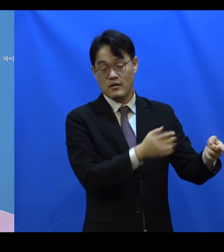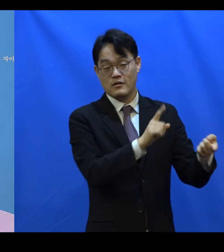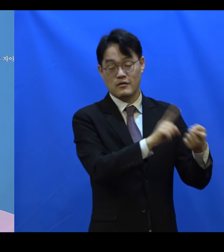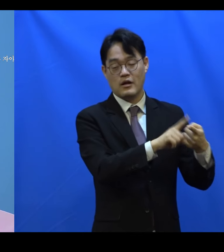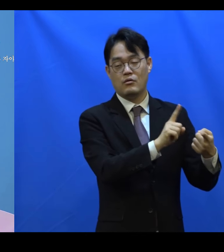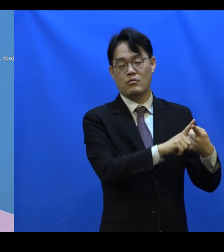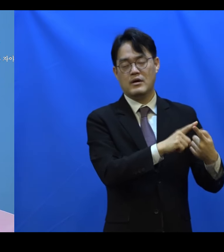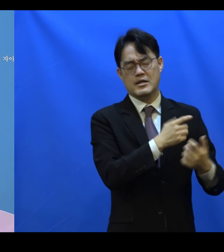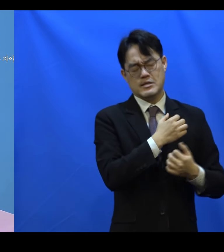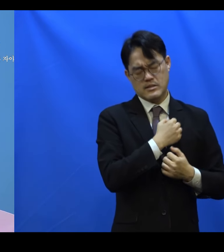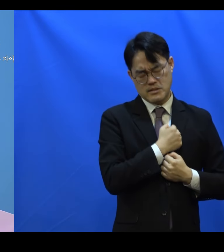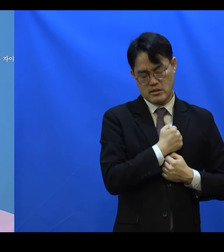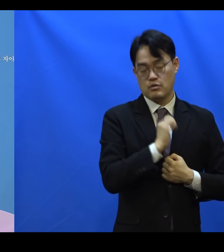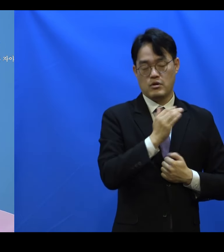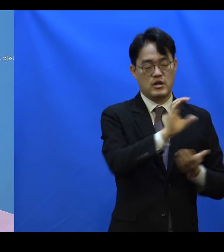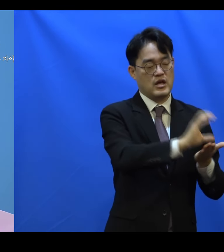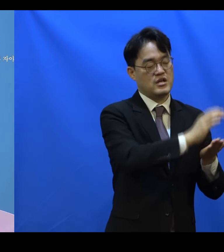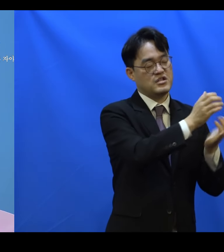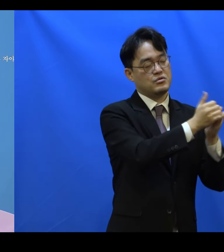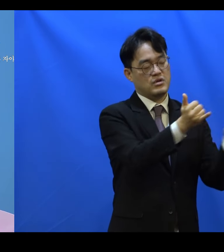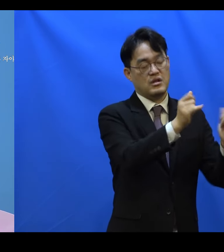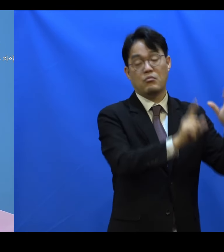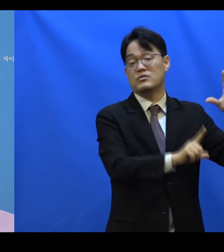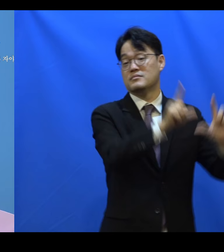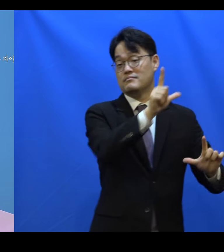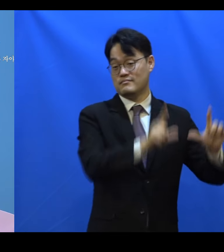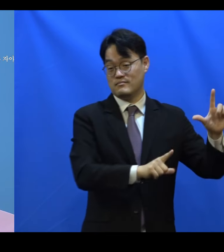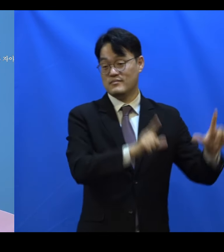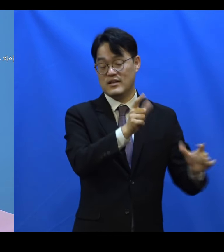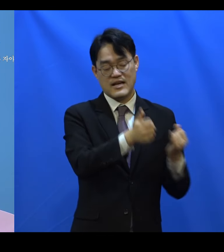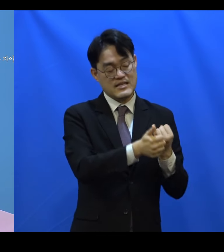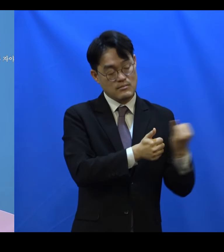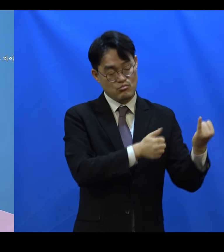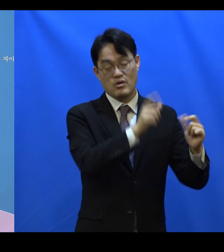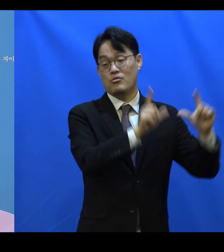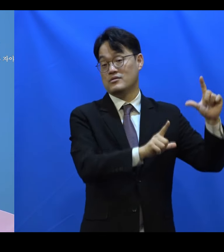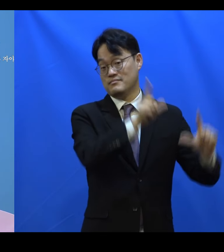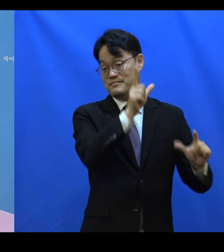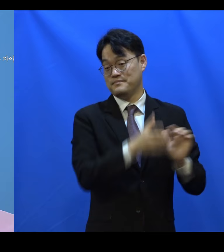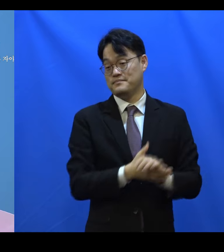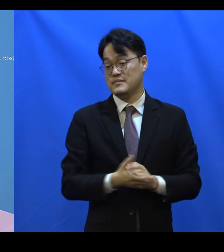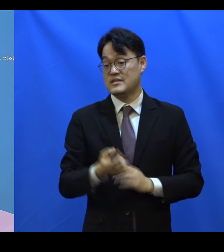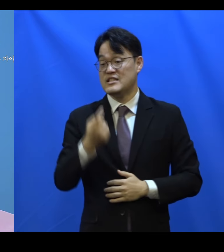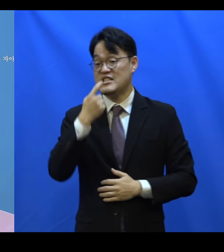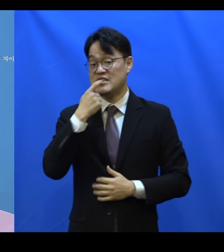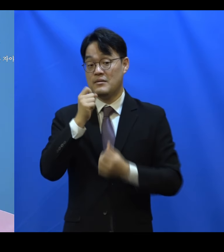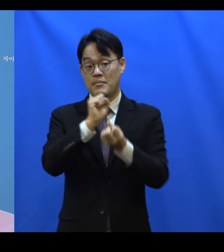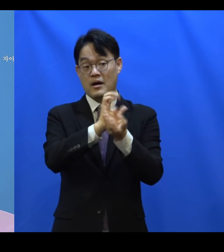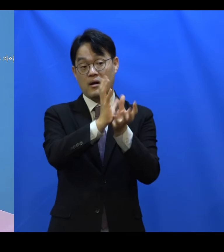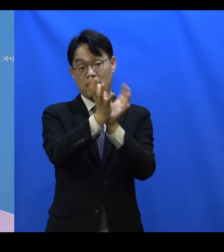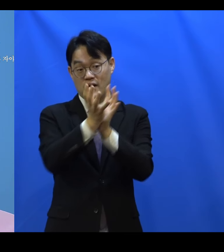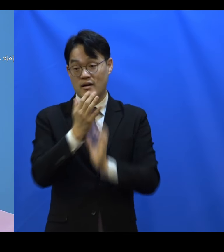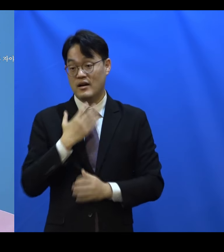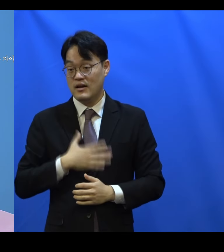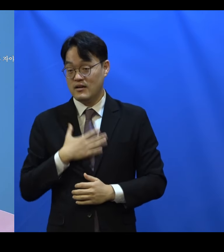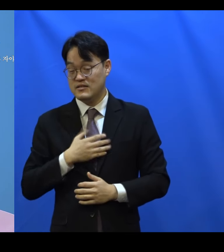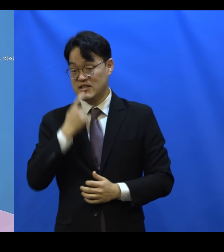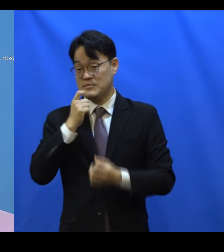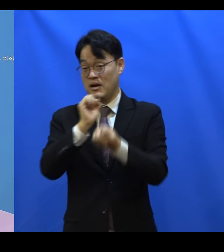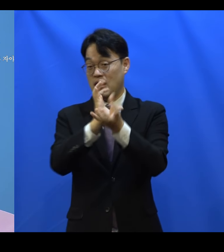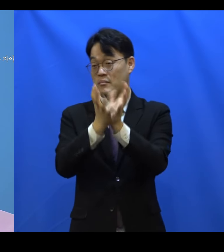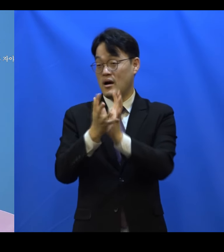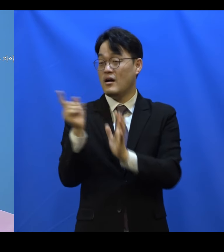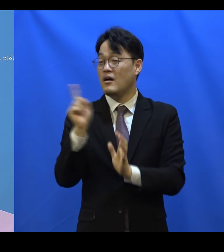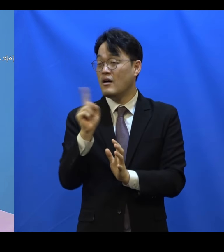우아하죠, 그죠? 품위가 있어요. 쫙 이렇게 품위가 있어요. 그 자태를 잃어버리지 않아야